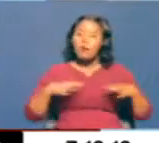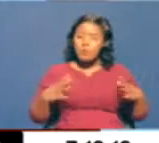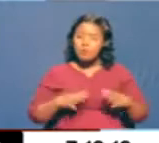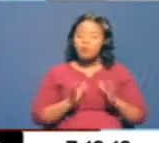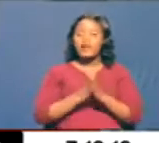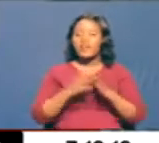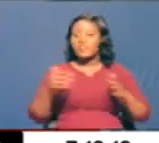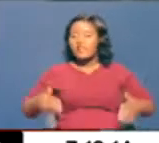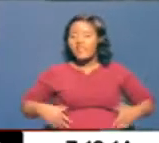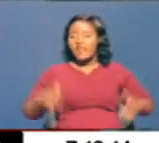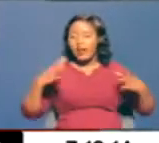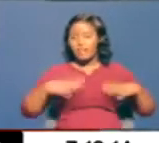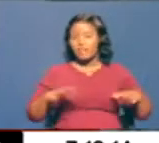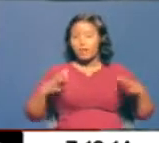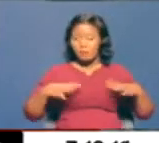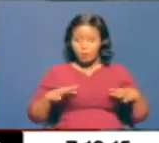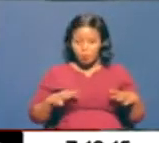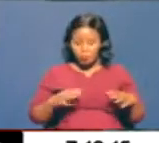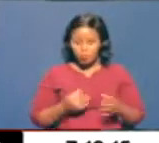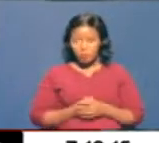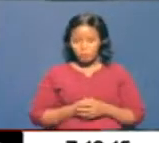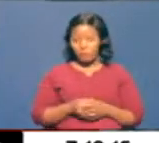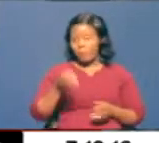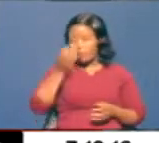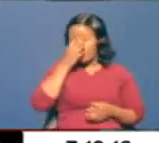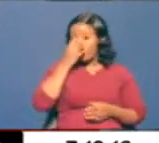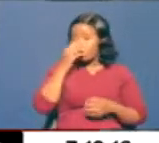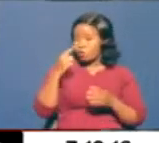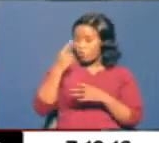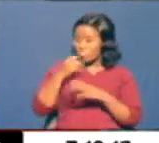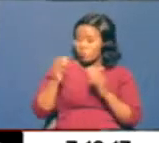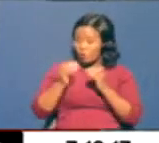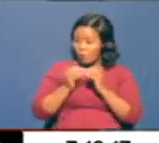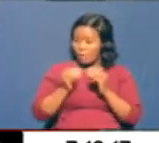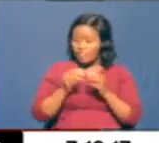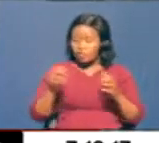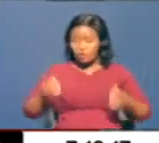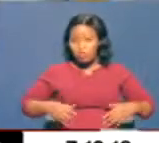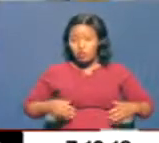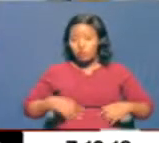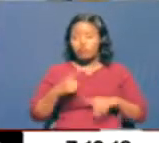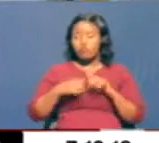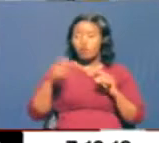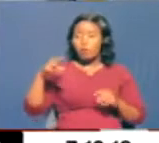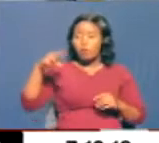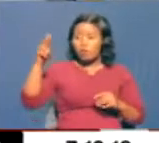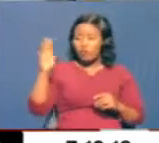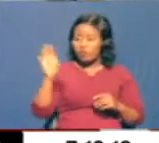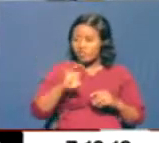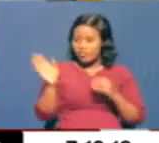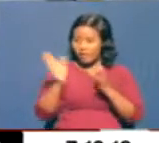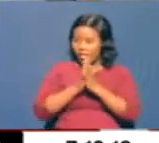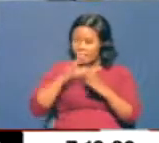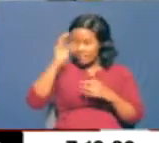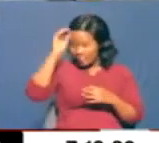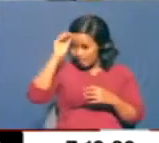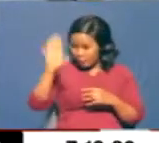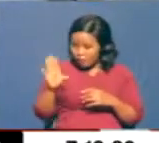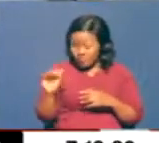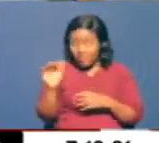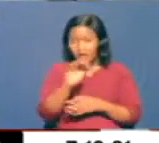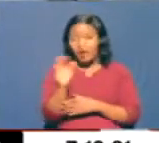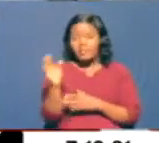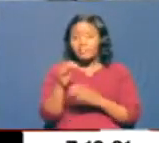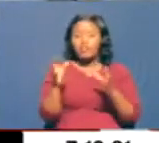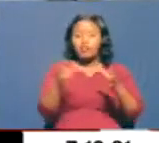people like yourself. Naibu wa rais aliyekutana na vijana kutoka kaunti za kaskazini mashariki mwa nchi na Kiambu aliliambia kundi hilo kwamba